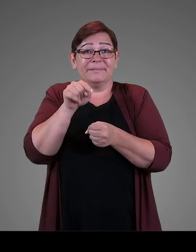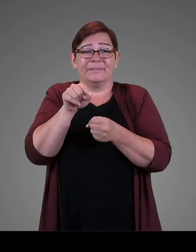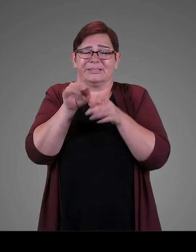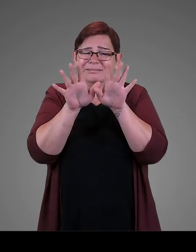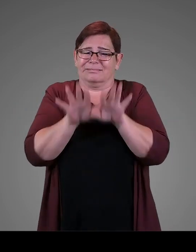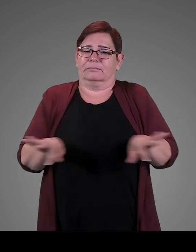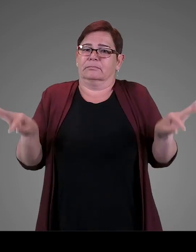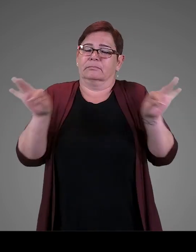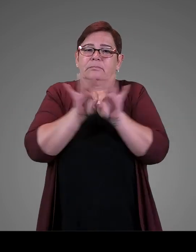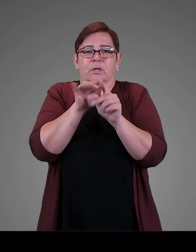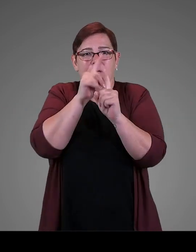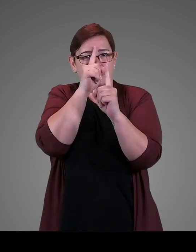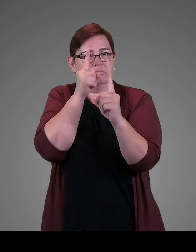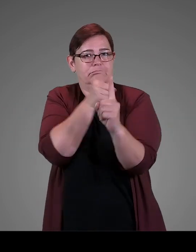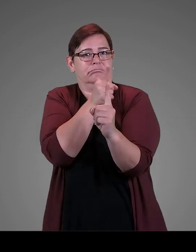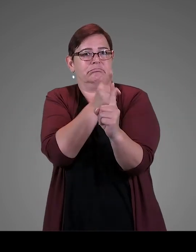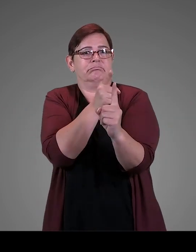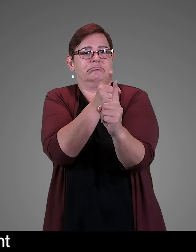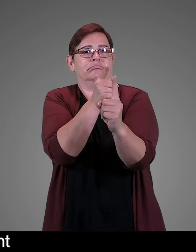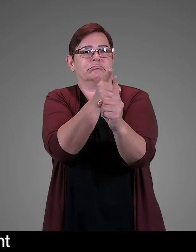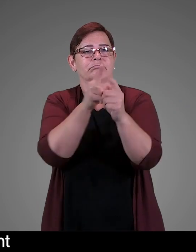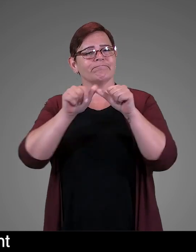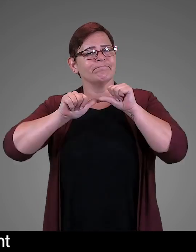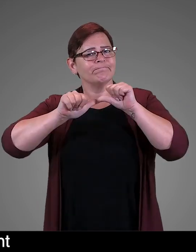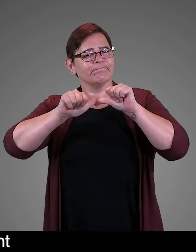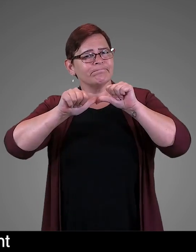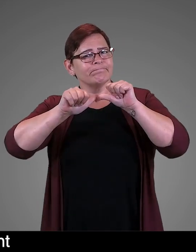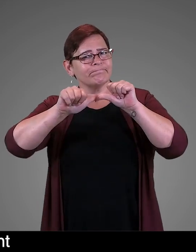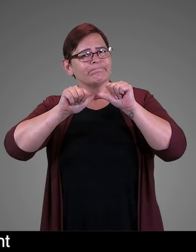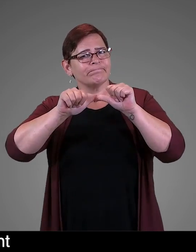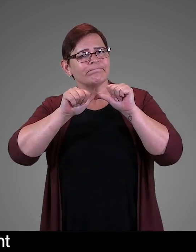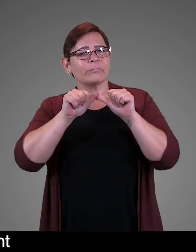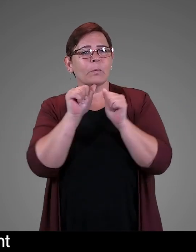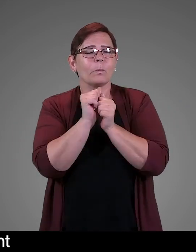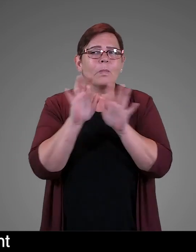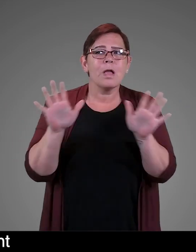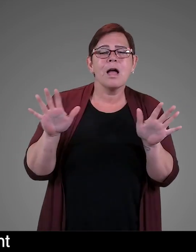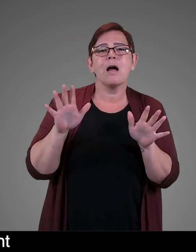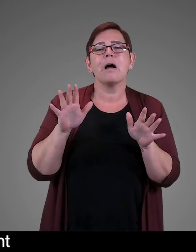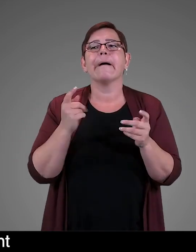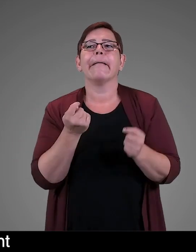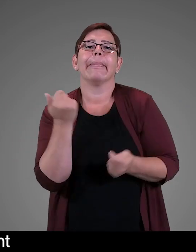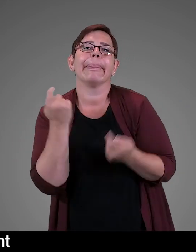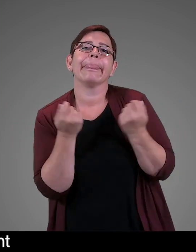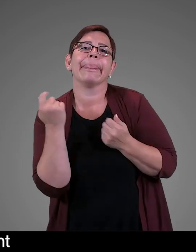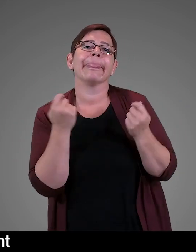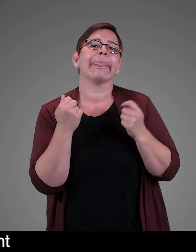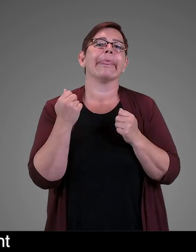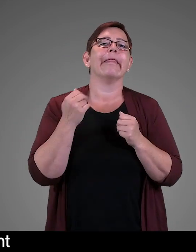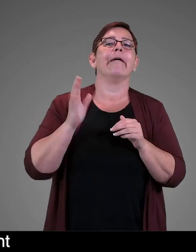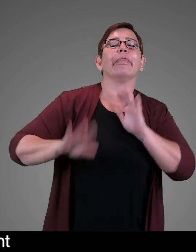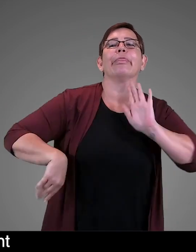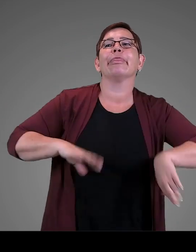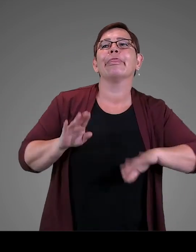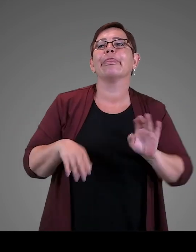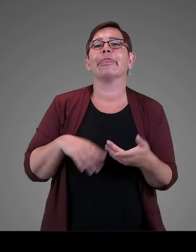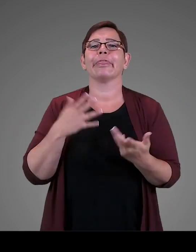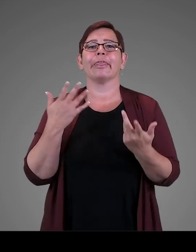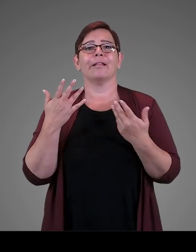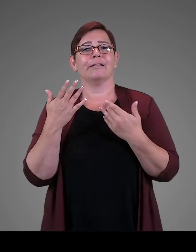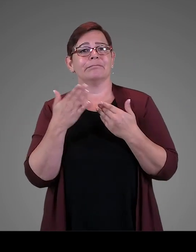cette croyance collective-là, qui est quand même un moteur important pour pouvoir persister sans